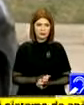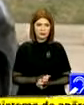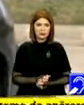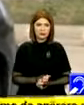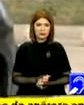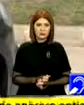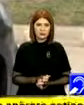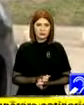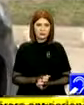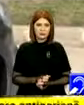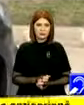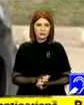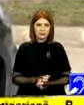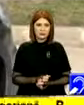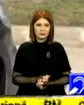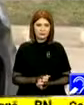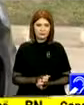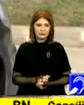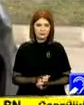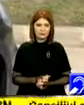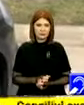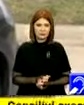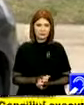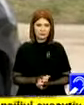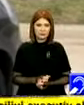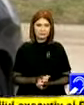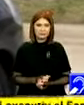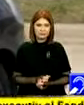rest. Okay. Remain